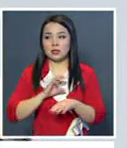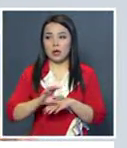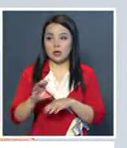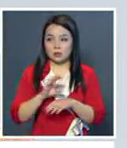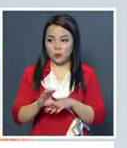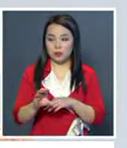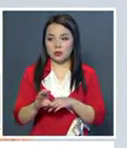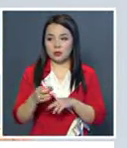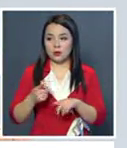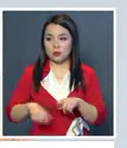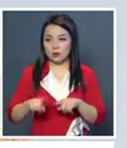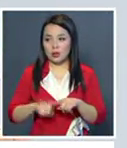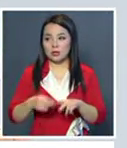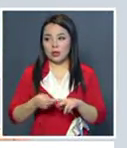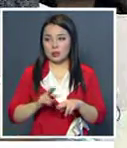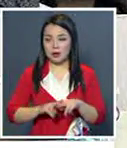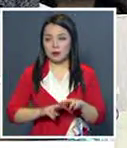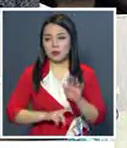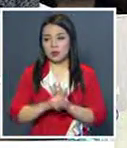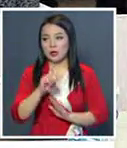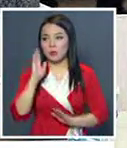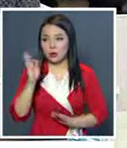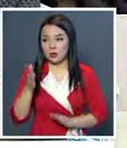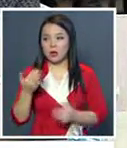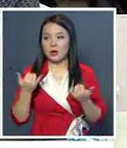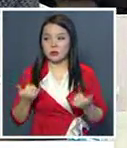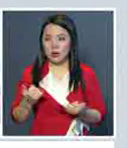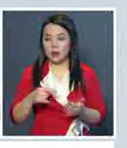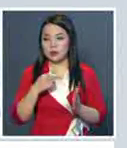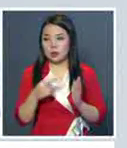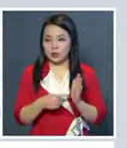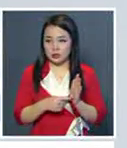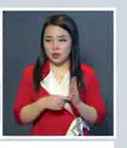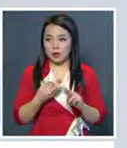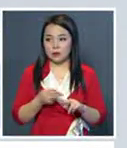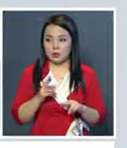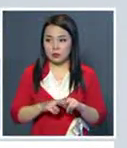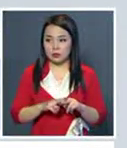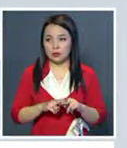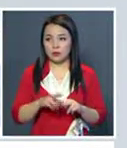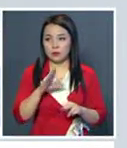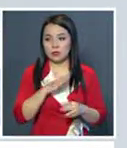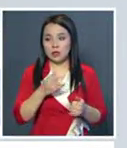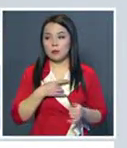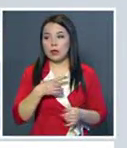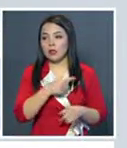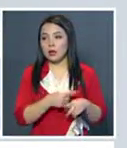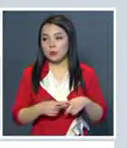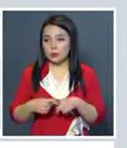қаласа Қырғызстанға бастаймыз. Қазір осындай мәселелер Армениямен және